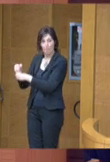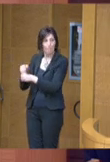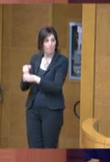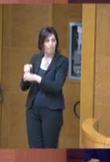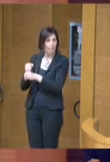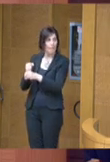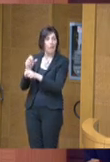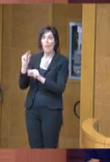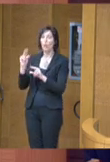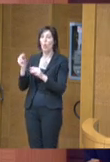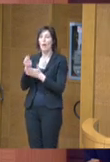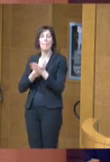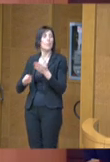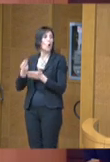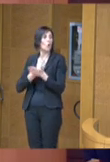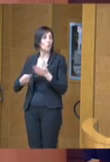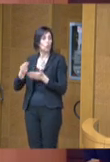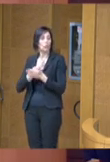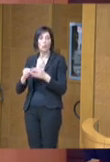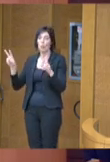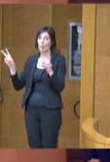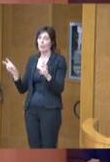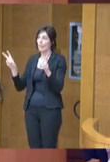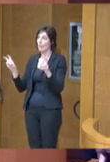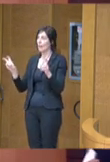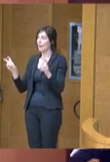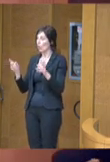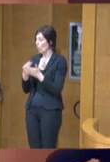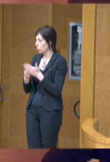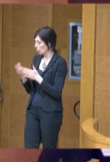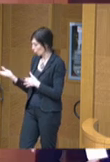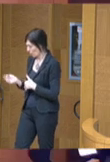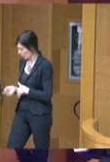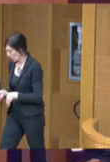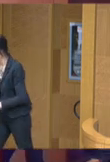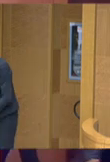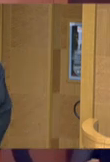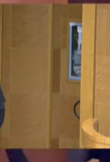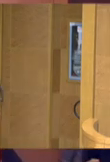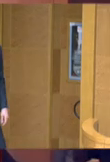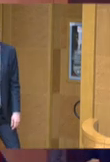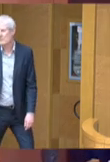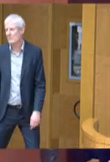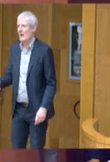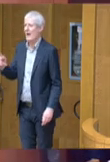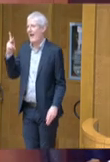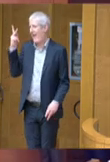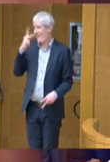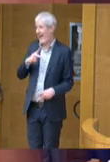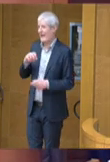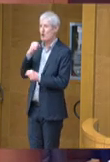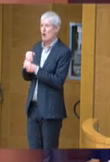una nuova progettualità. Il titolo di questo progetto è La vera storia della rivoluzione copernicana, è un